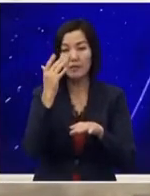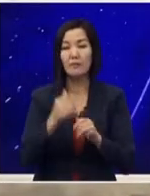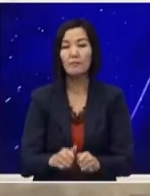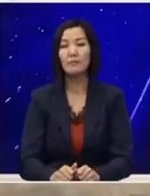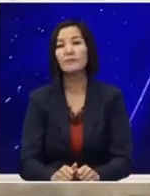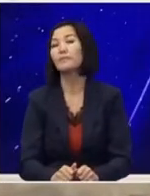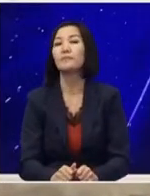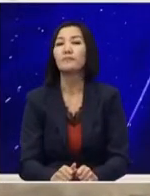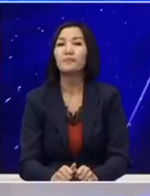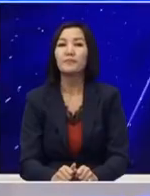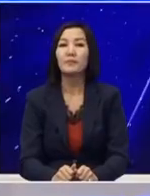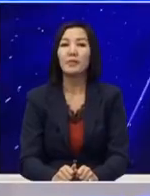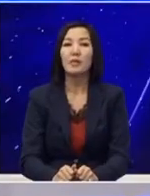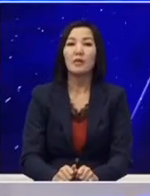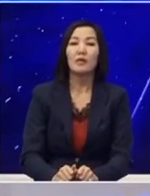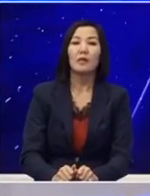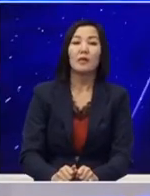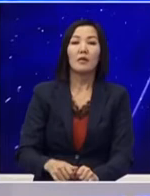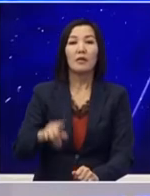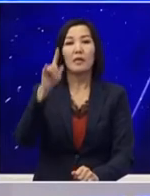телеканал ЖИЦУ.